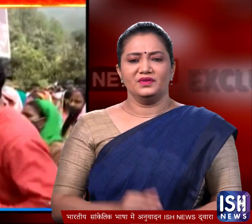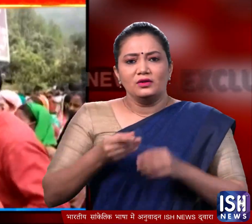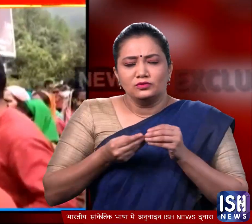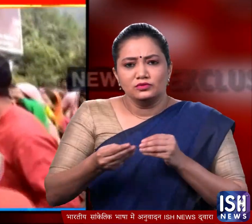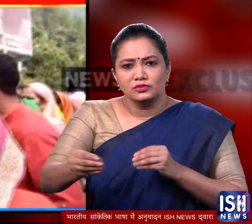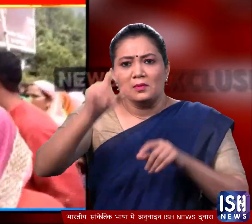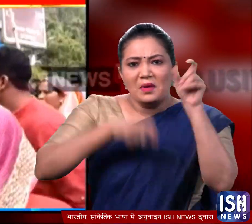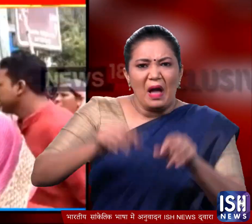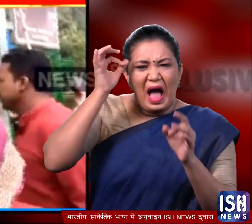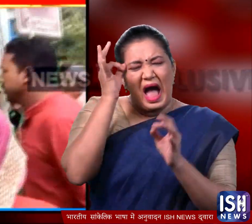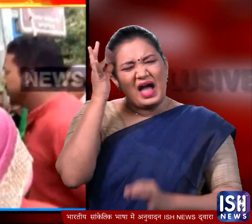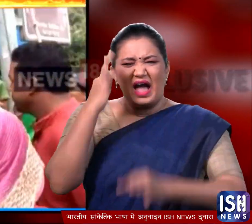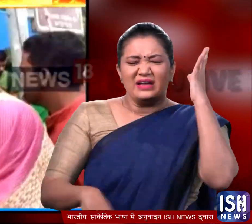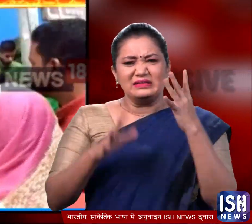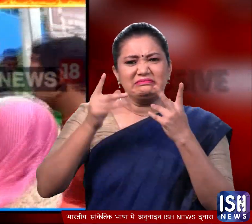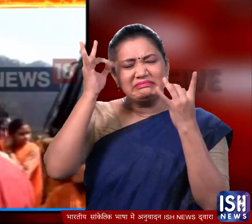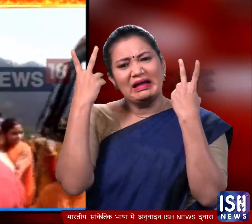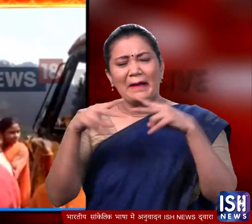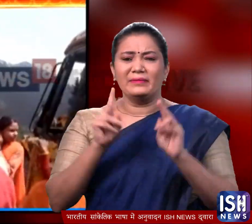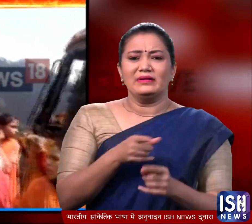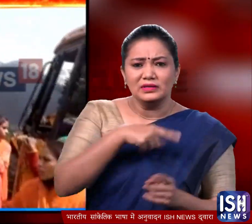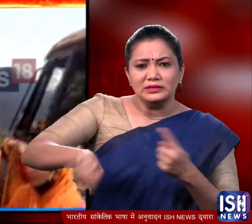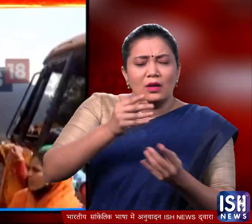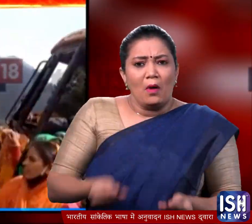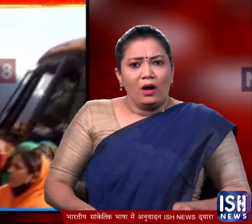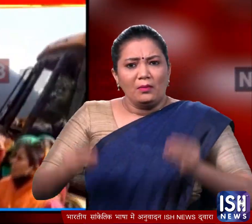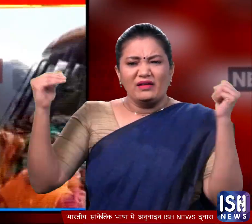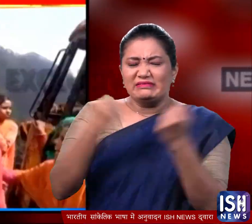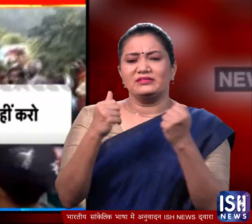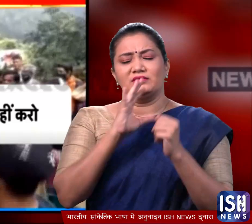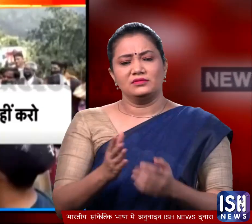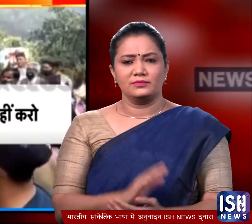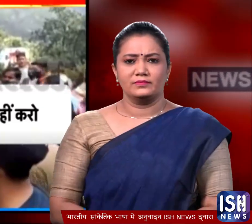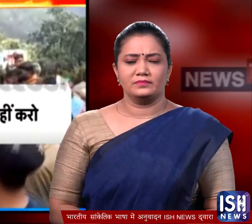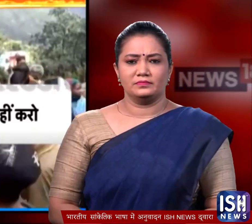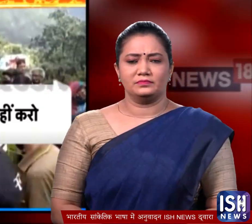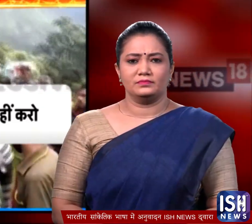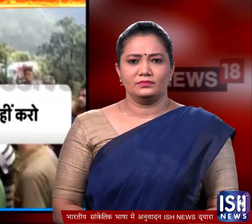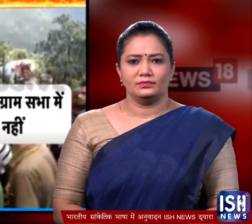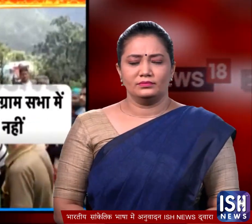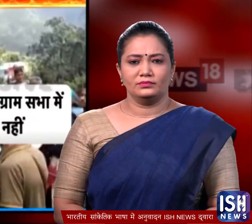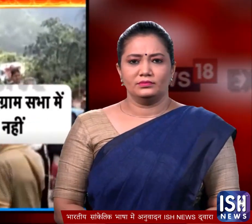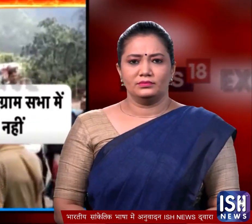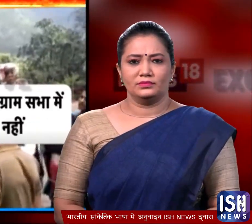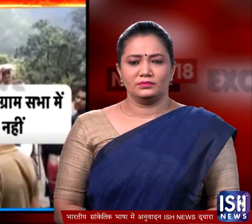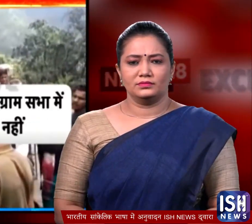देखते ही देखते लोगों का गुस्सा 7वें आसमान पर पहुंच गया, जिस वजह से हंगामा बढ़ता चला गया।